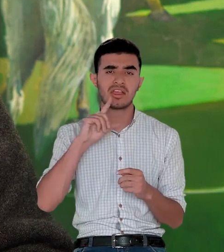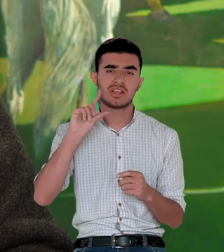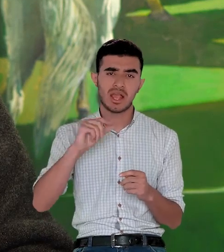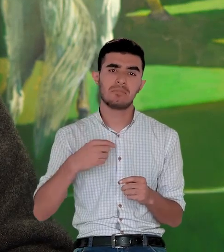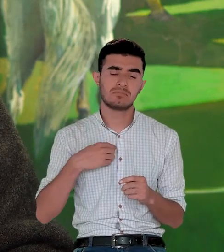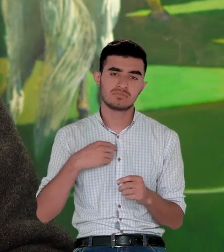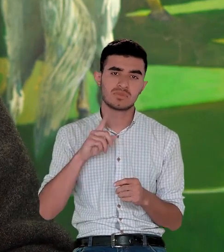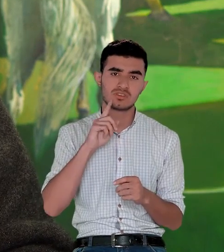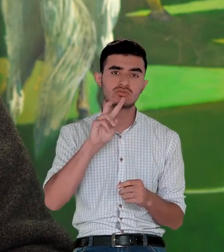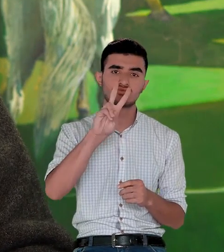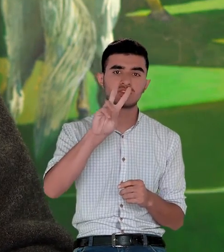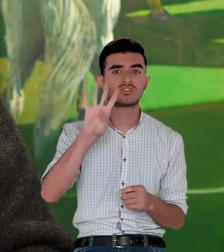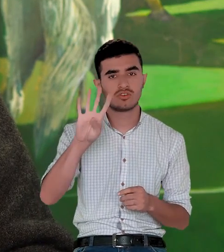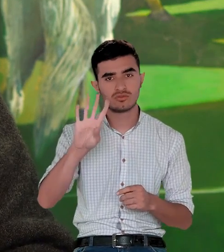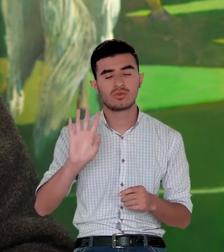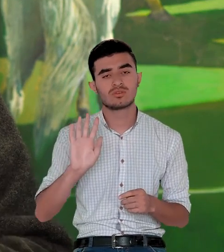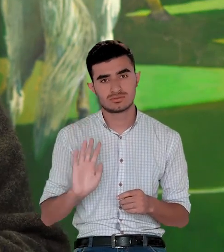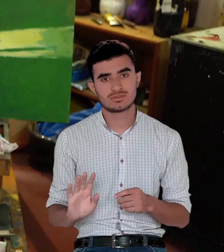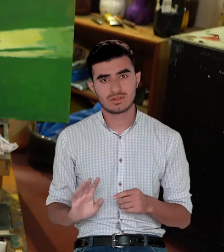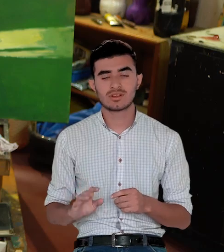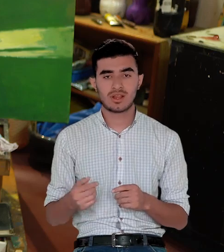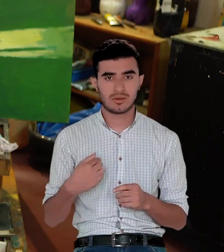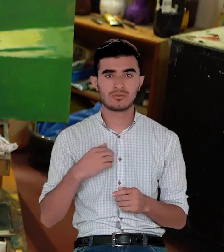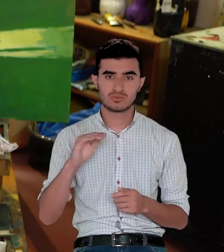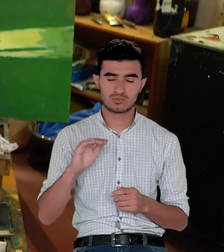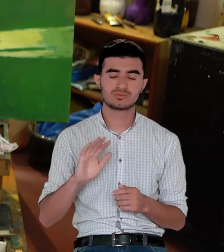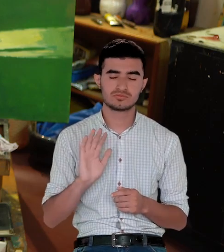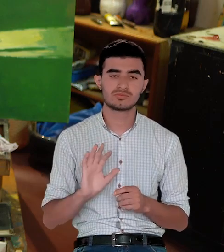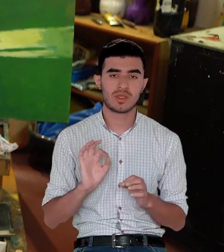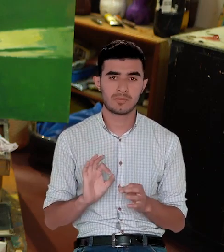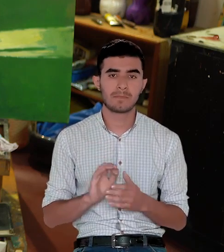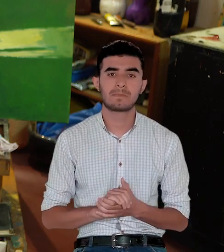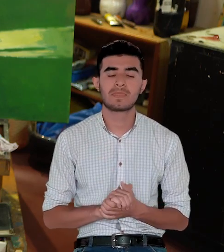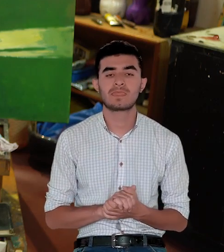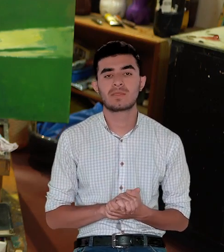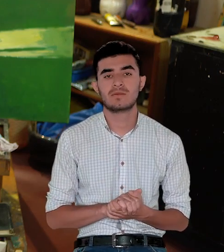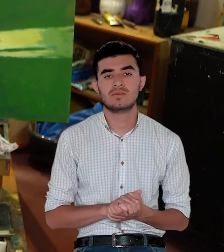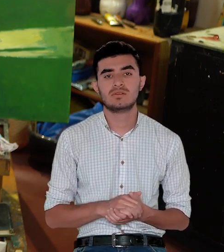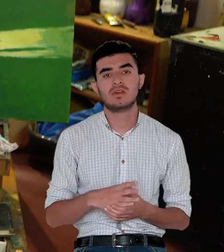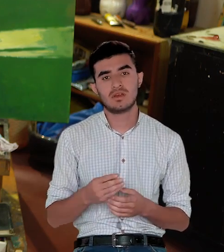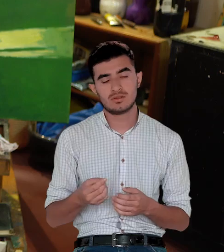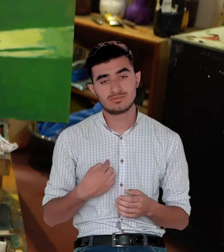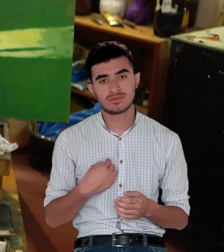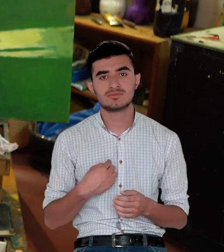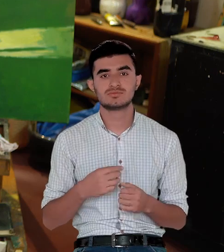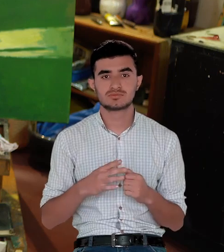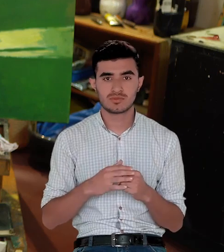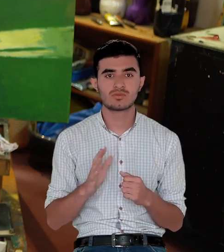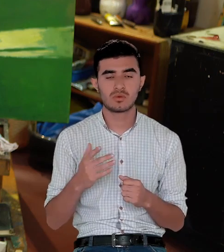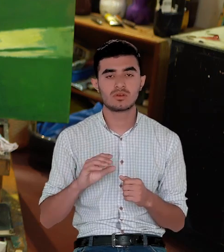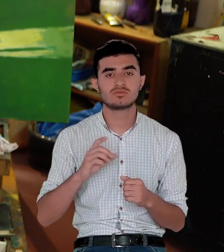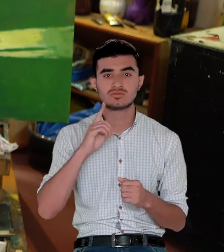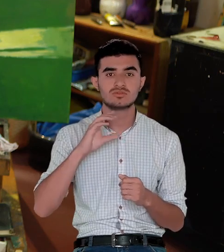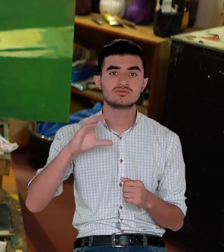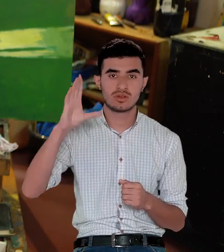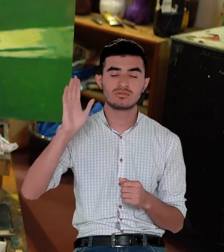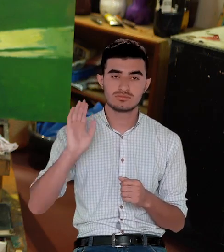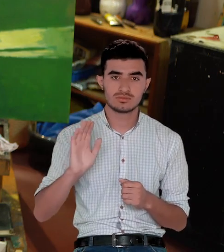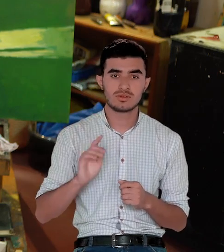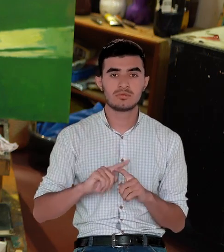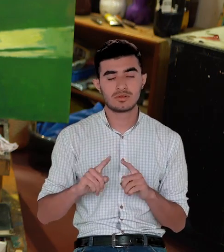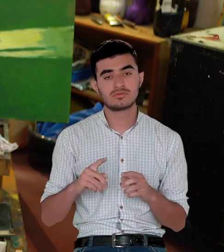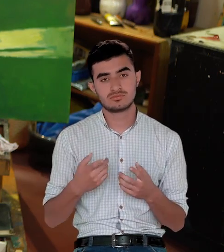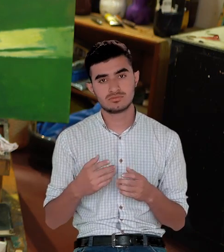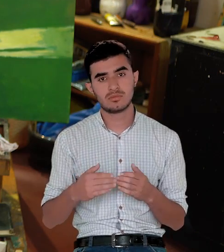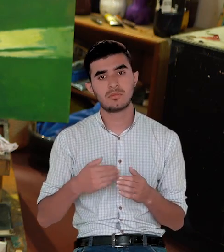پڑھانے کے لیے وہ سلیکٹ کر. بہرحال میری بھی کوئی زیادہ عمر نہیں تھی اس وقت, 24 سال کا ہو گیا ہوا تھا.